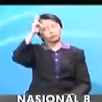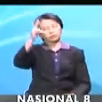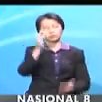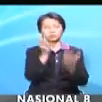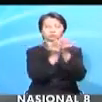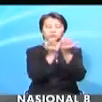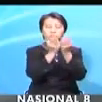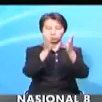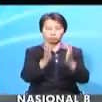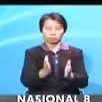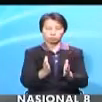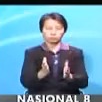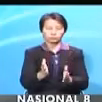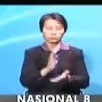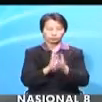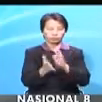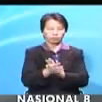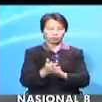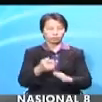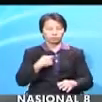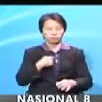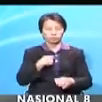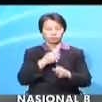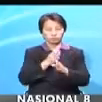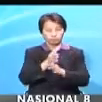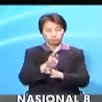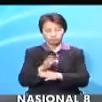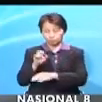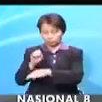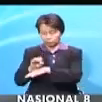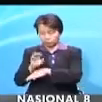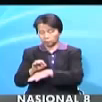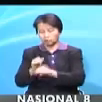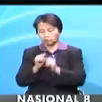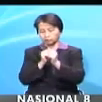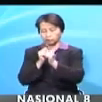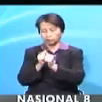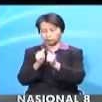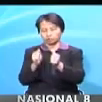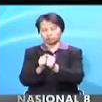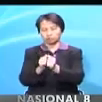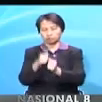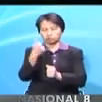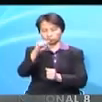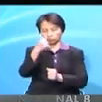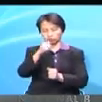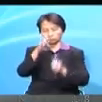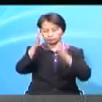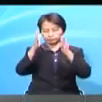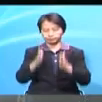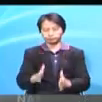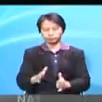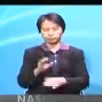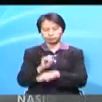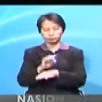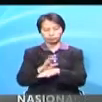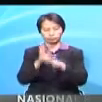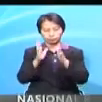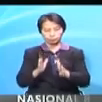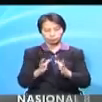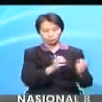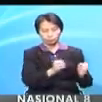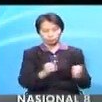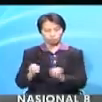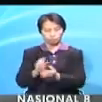pelajarnya Justru itu bersama dengan 10 orang kalau Organisasi